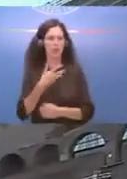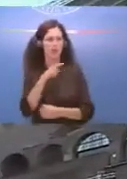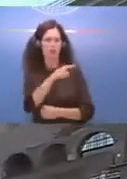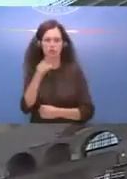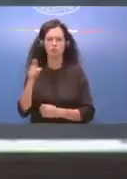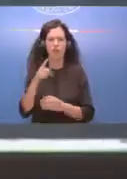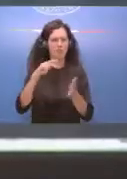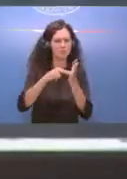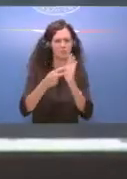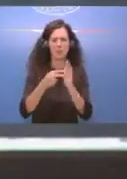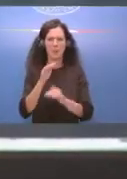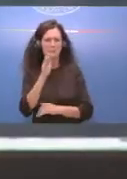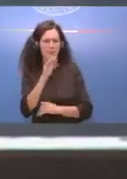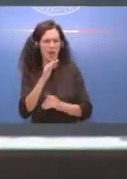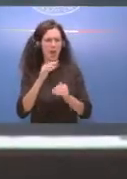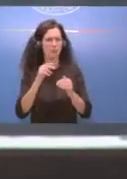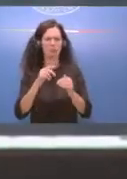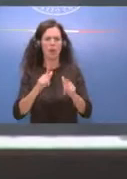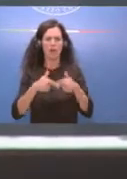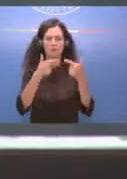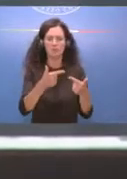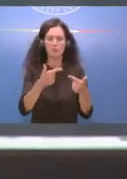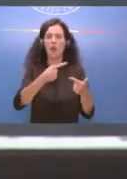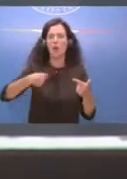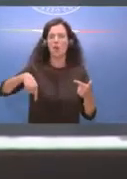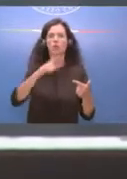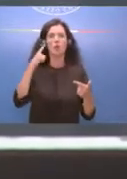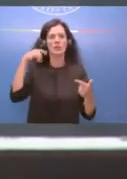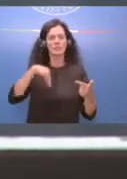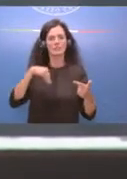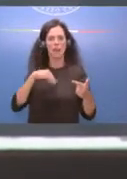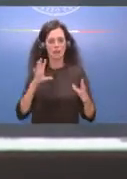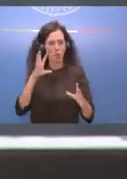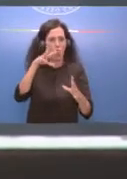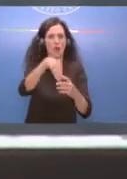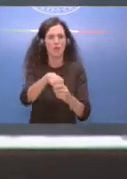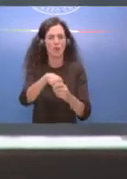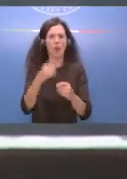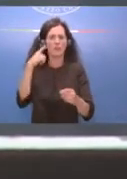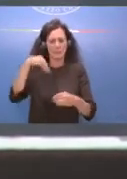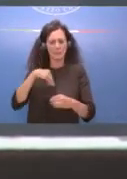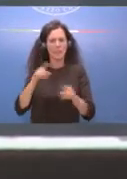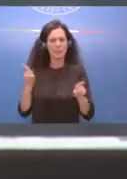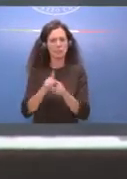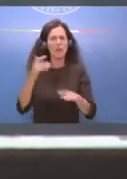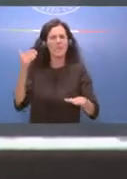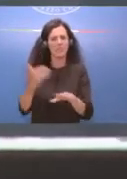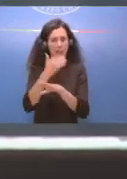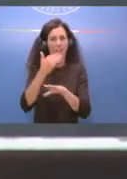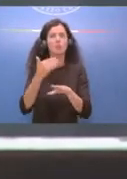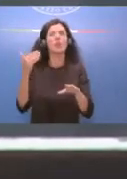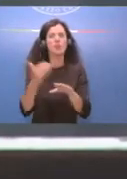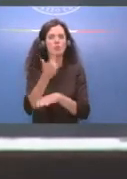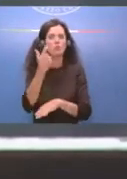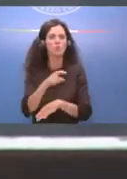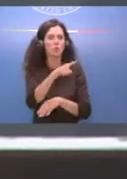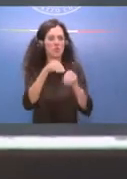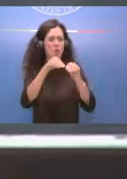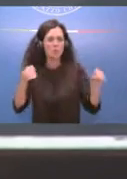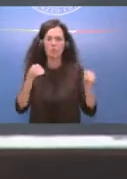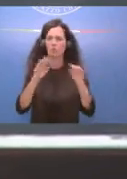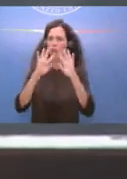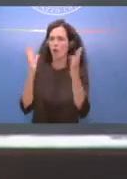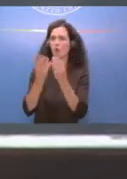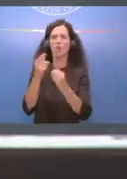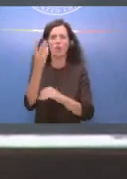parte del mondo noi tutti ovunque viviamo e ci sentiamo coinvolti se ci sentiamo feriti perché ci riguarda perché riconosciamo di far